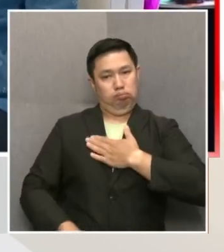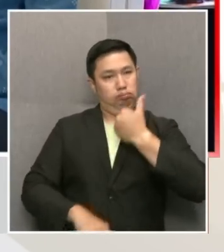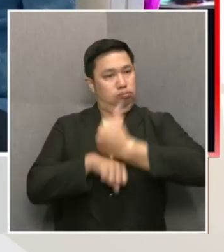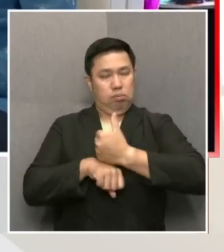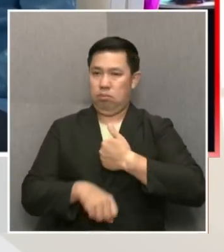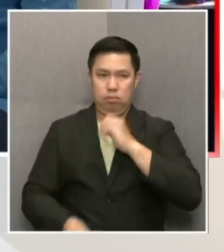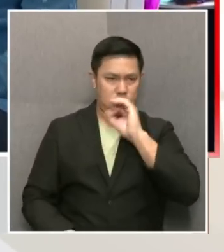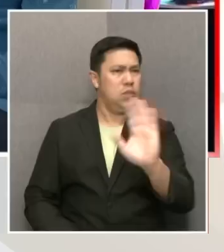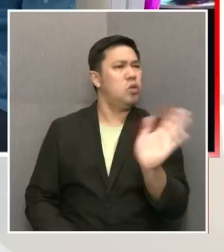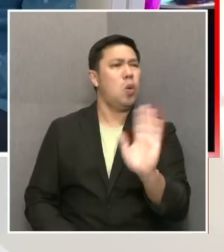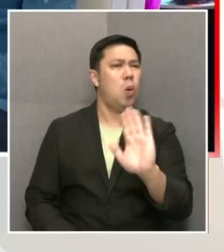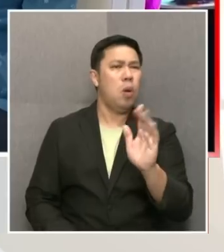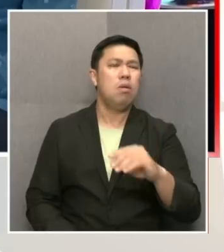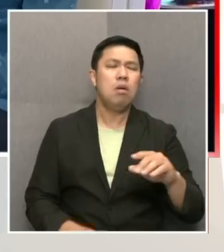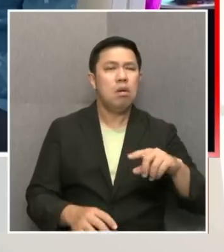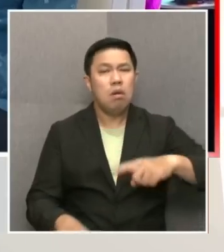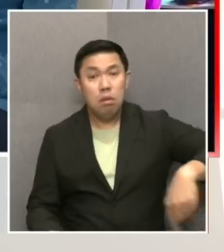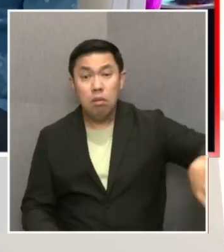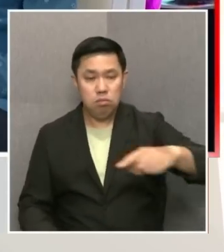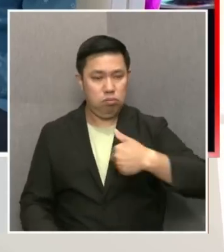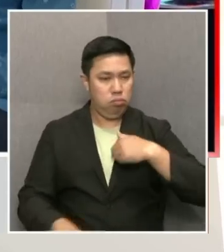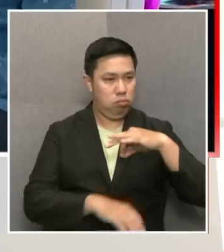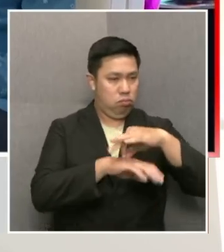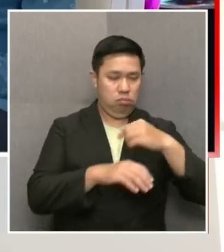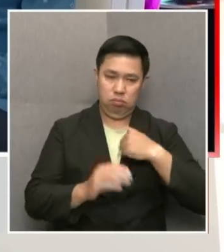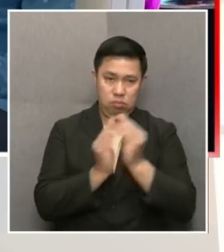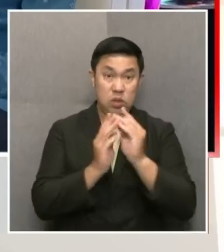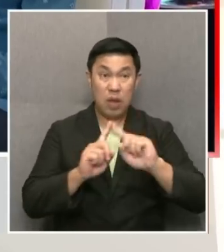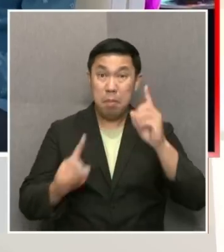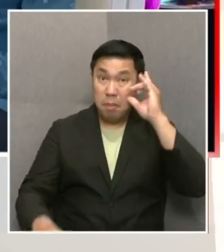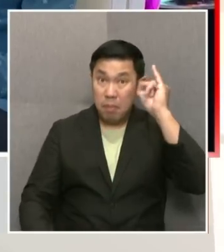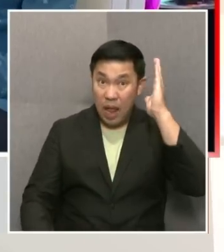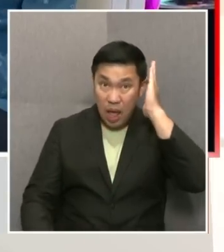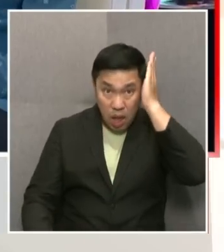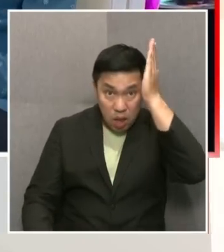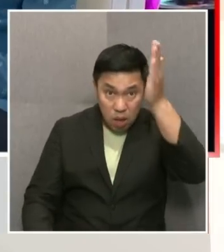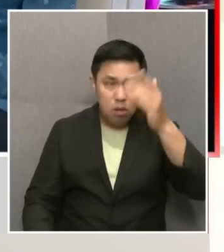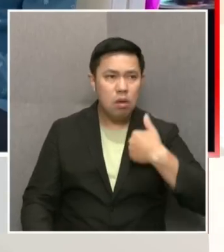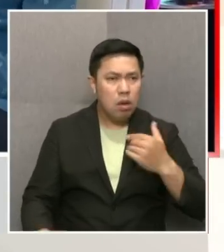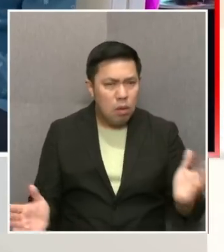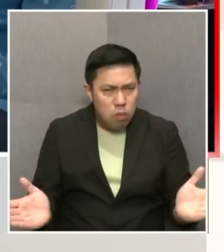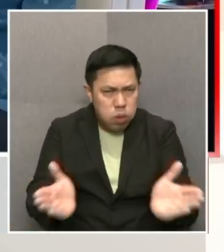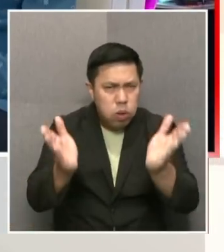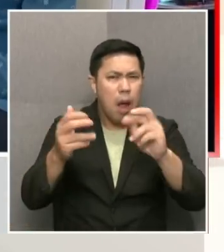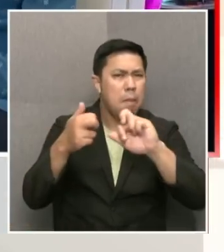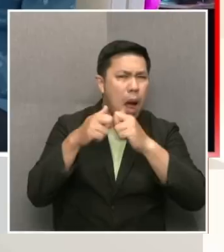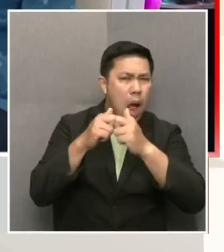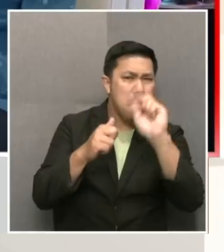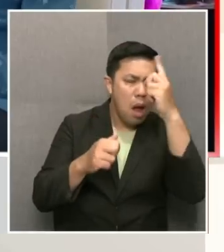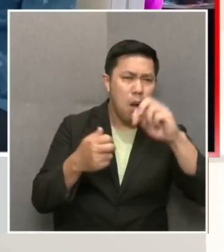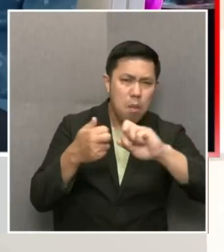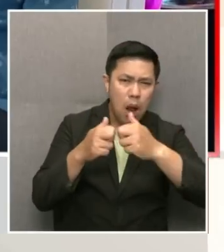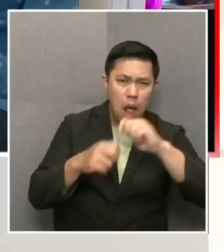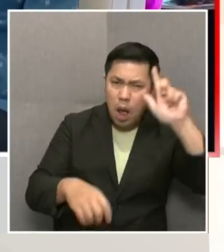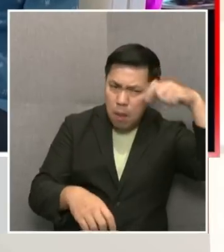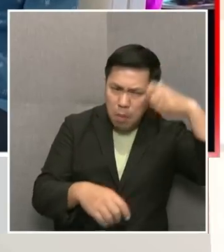ผู้นำเพราะว่าในโครงสร้างทำไม่ได้นะครับแต่ว่าใช่ครับในอนาคตการที่จะ ผลักดันประเด็นปัญหาอย่างเช่นความขัดแย้งในเมียนม